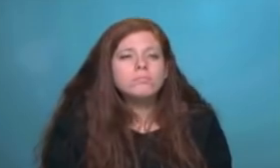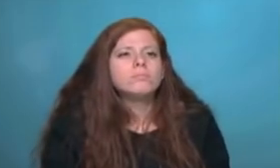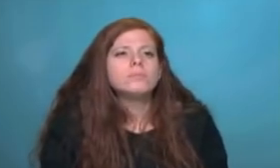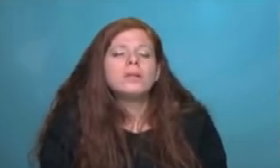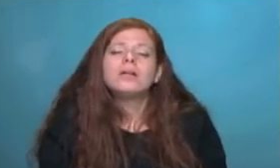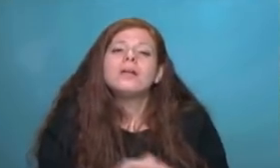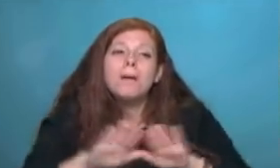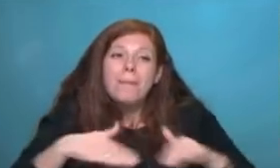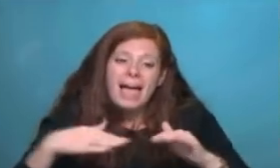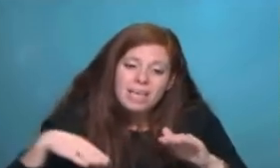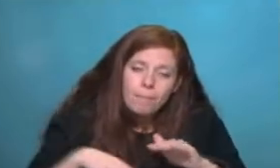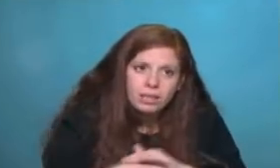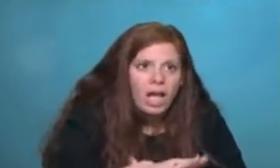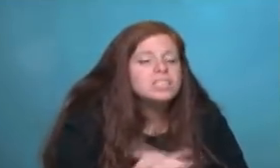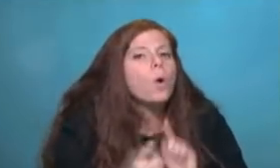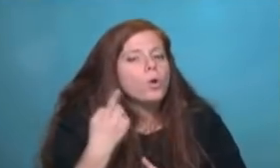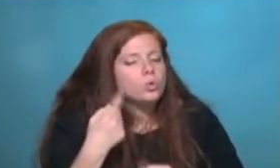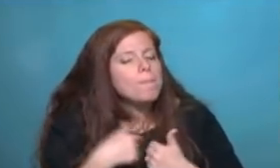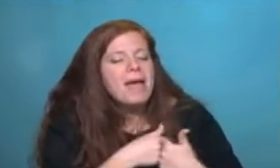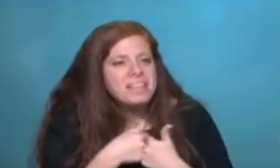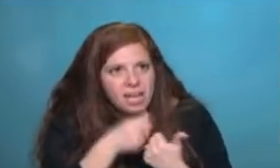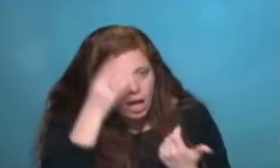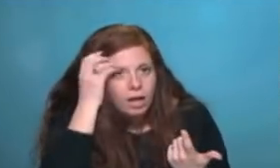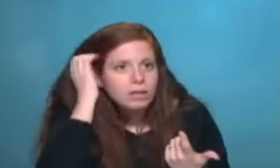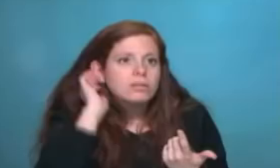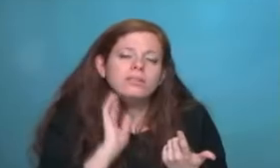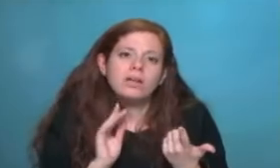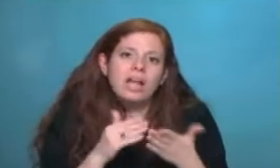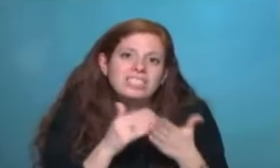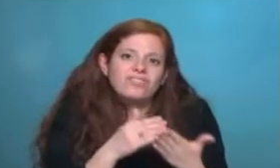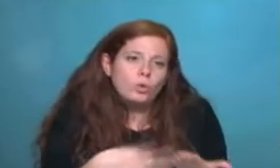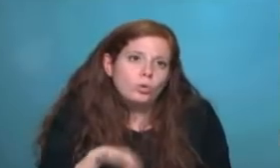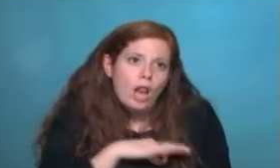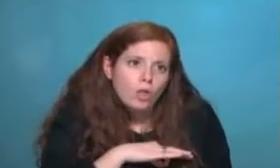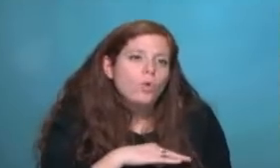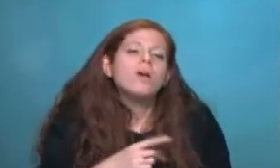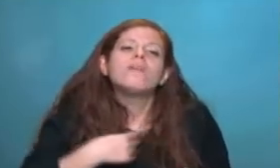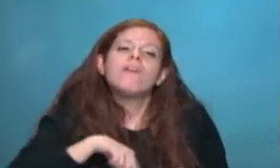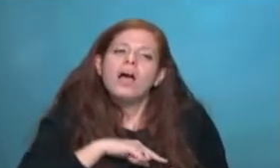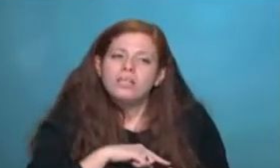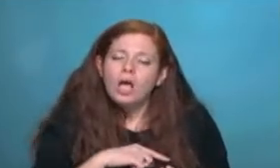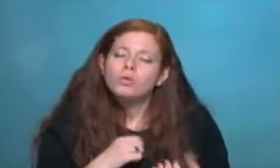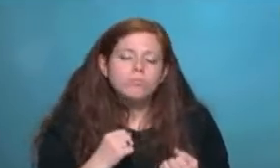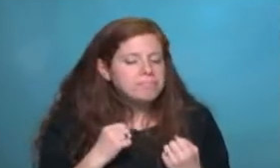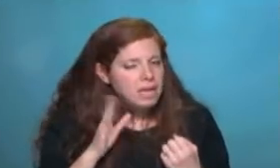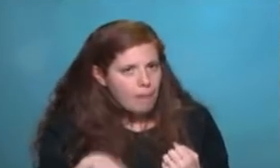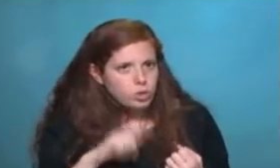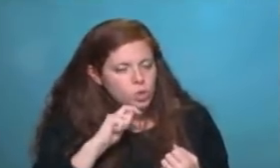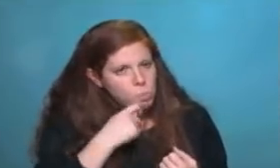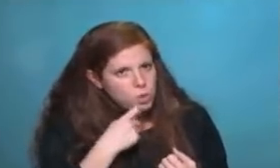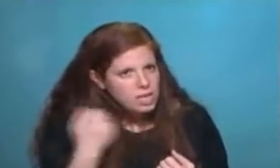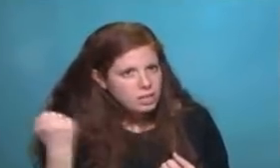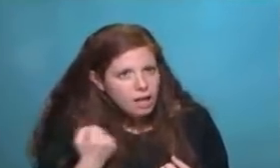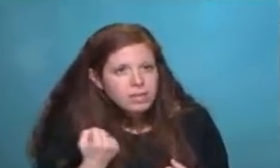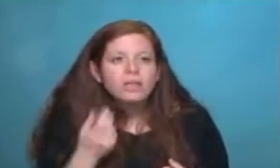זה אכן אירוע שהוא מאוד מאוד מאתגר לספינות שלנו, אבל אנחנו מחזיקים חזק גם במודיעין.